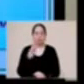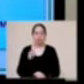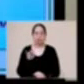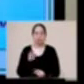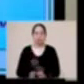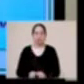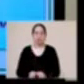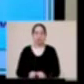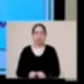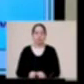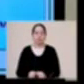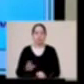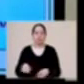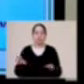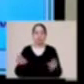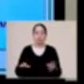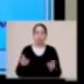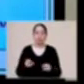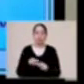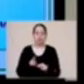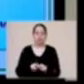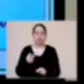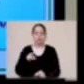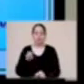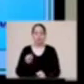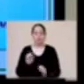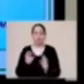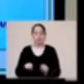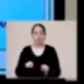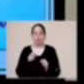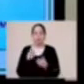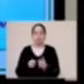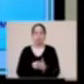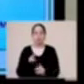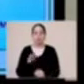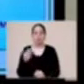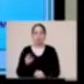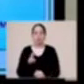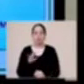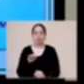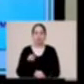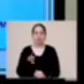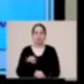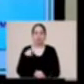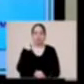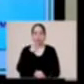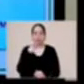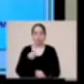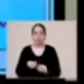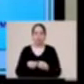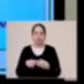очень редкое. В полете грифа можно узнать по его кистеобразно